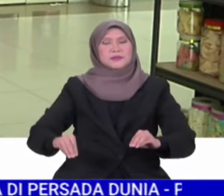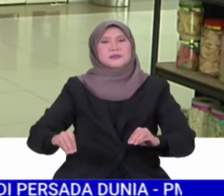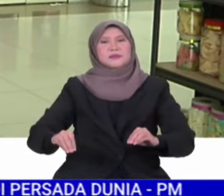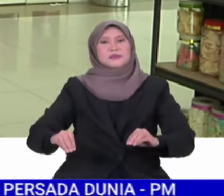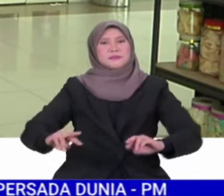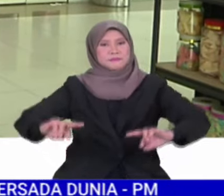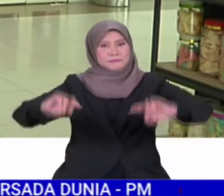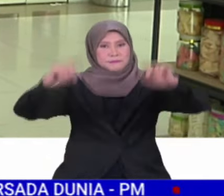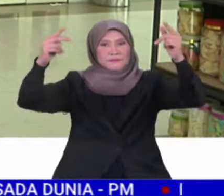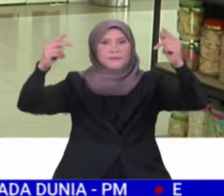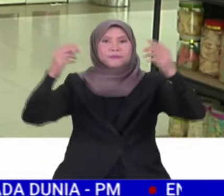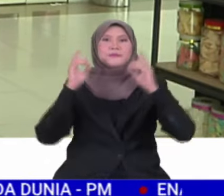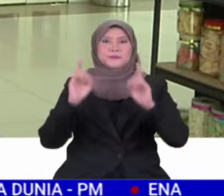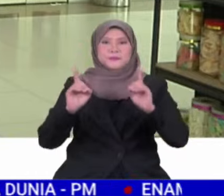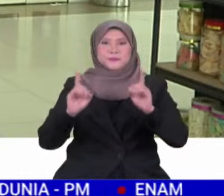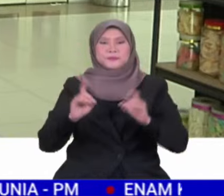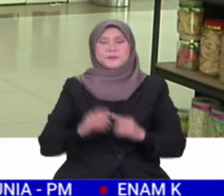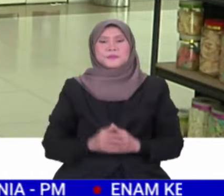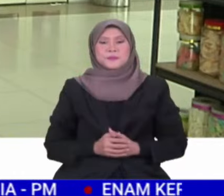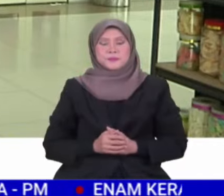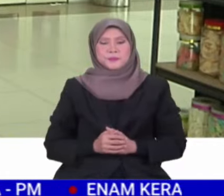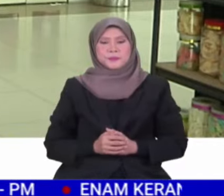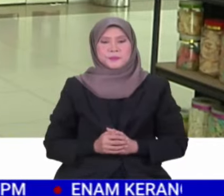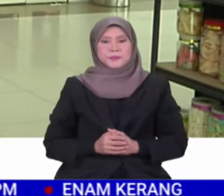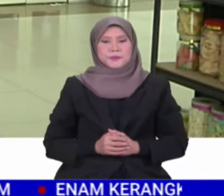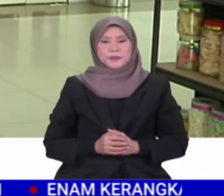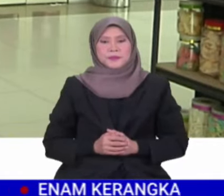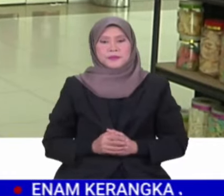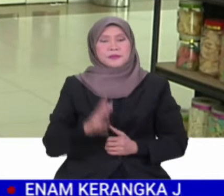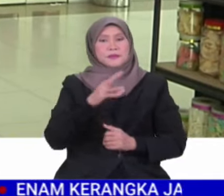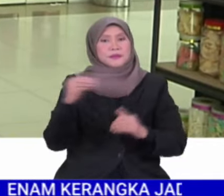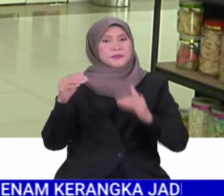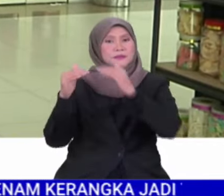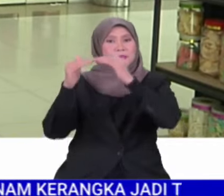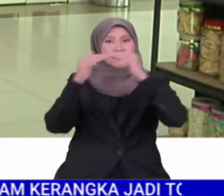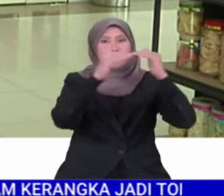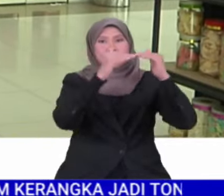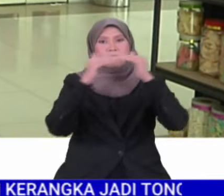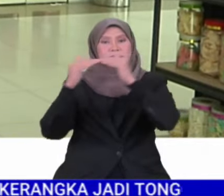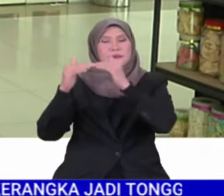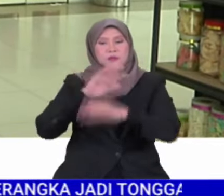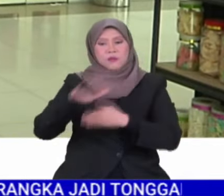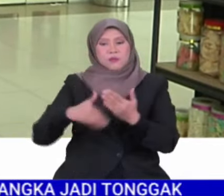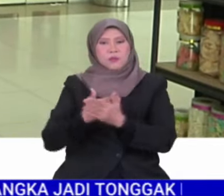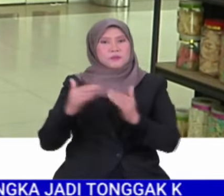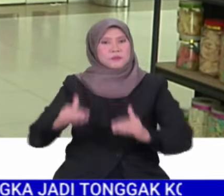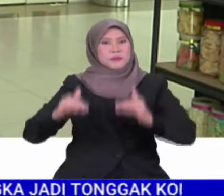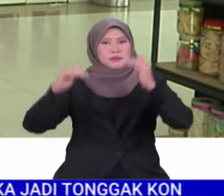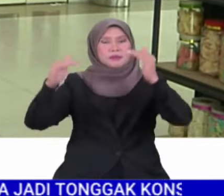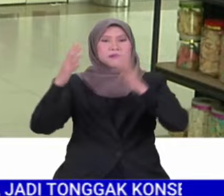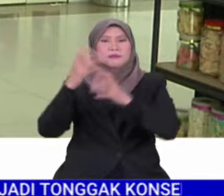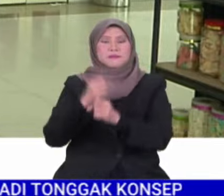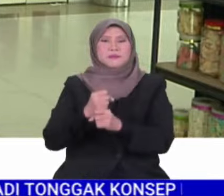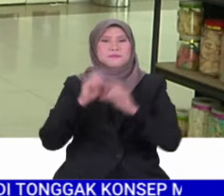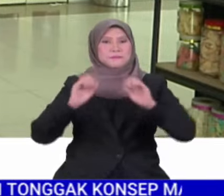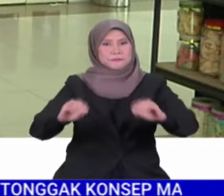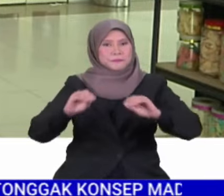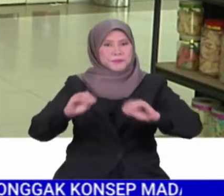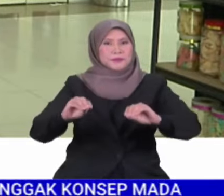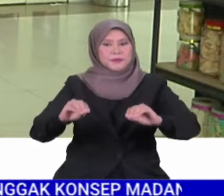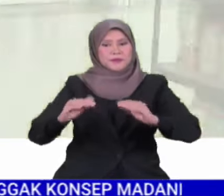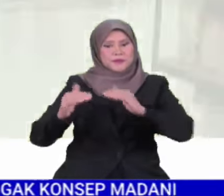celik pendidikan lah kan. So lagi satu, dari segi keadilan maknanya semua peringkat akan mendapat didikan